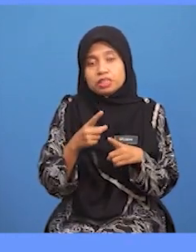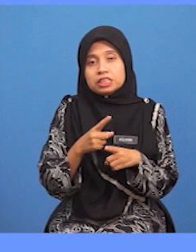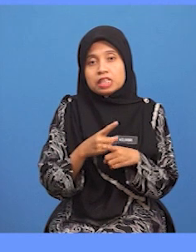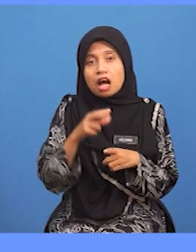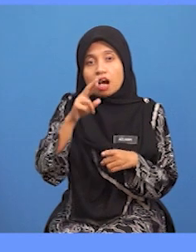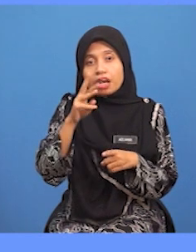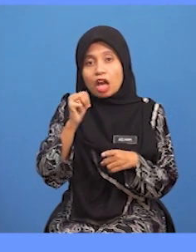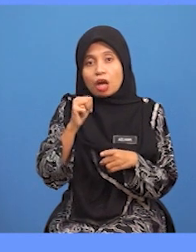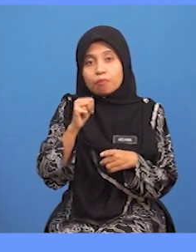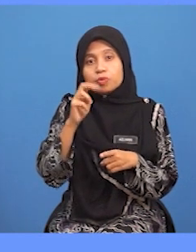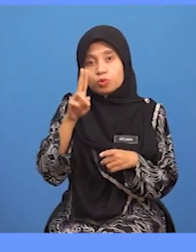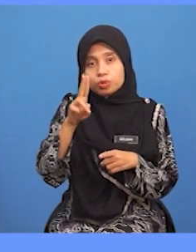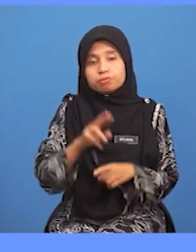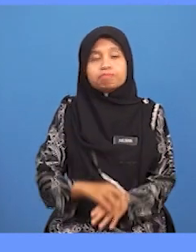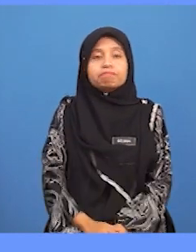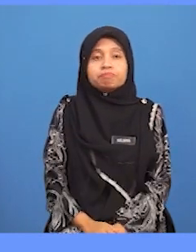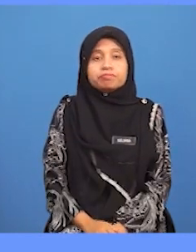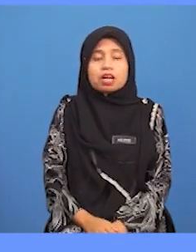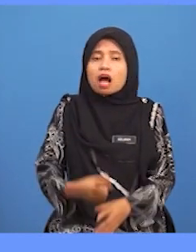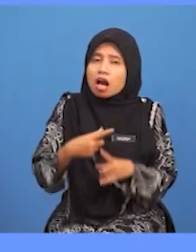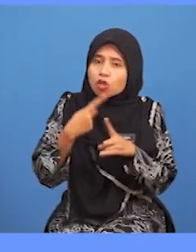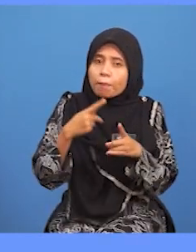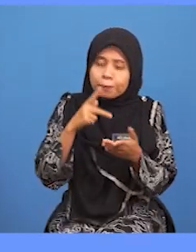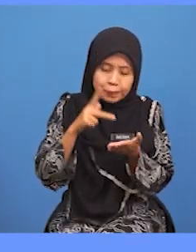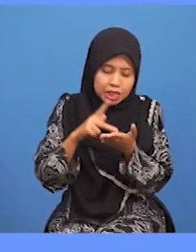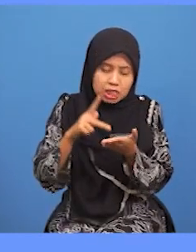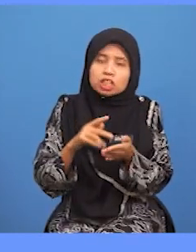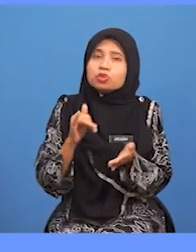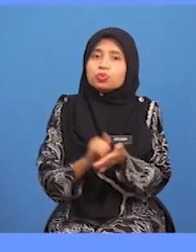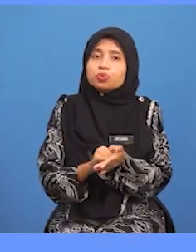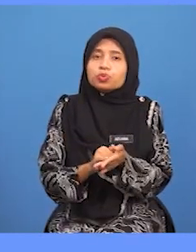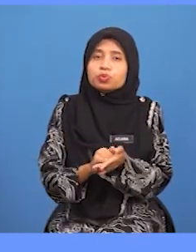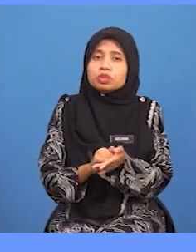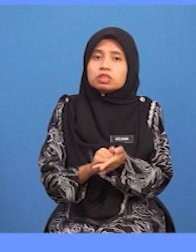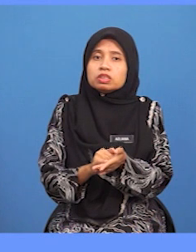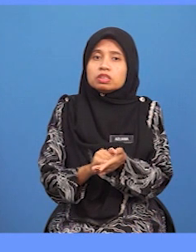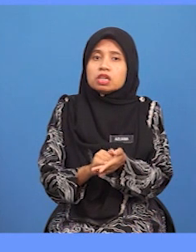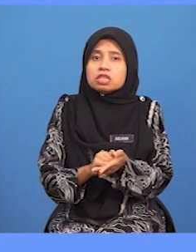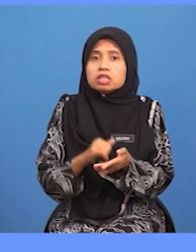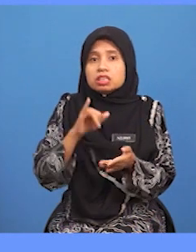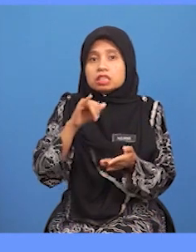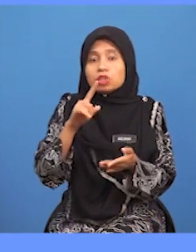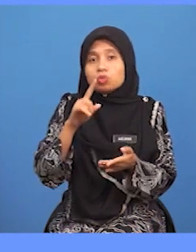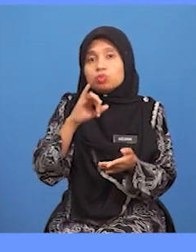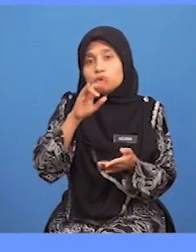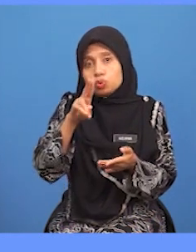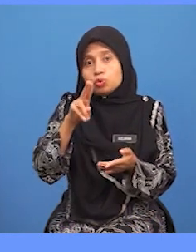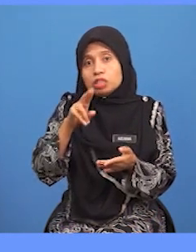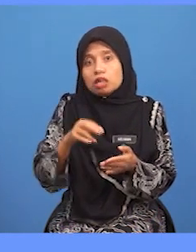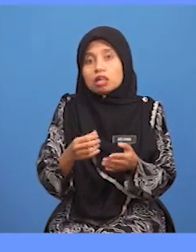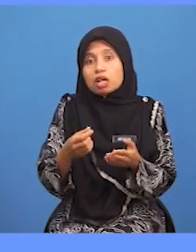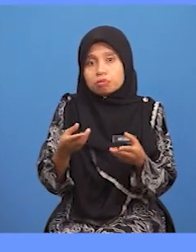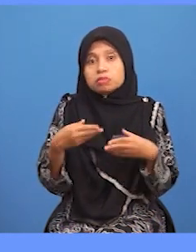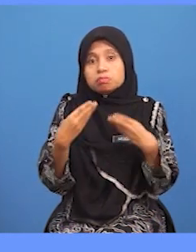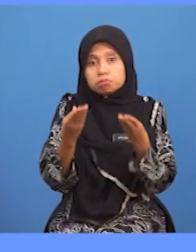ialah RM2. Daripada pengiraan ini, didapati jualan seunit sabun mandi akan